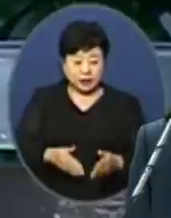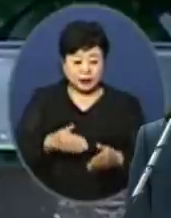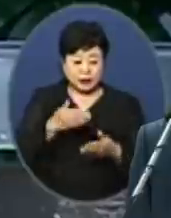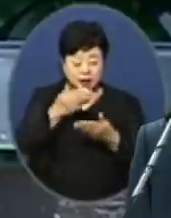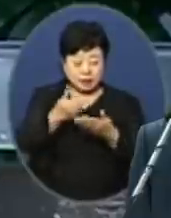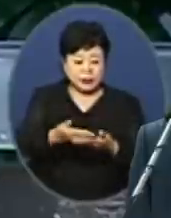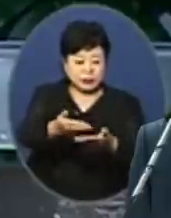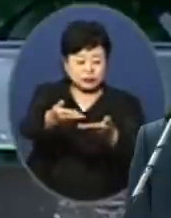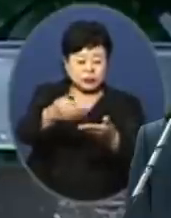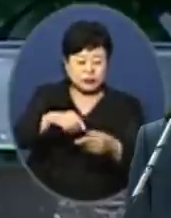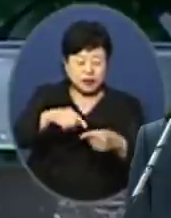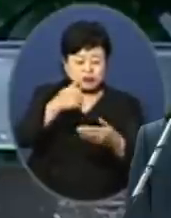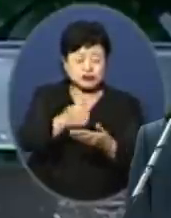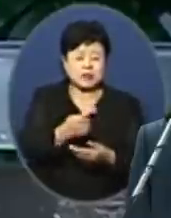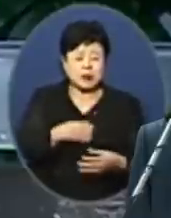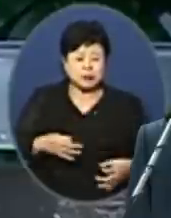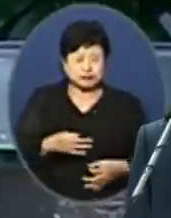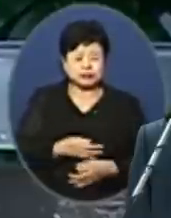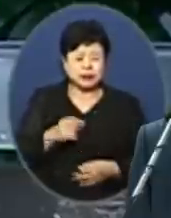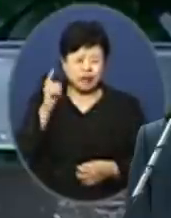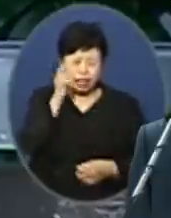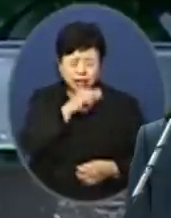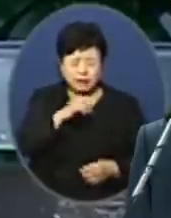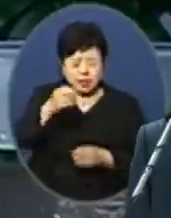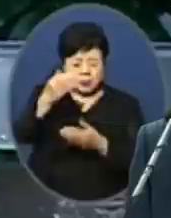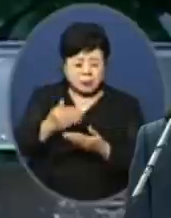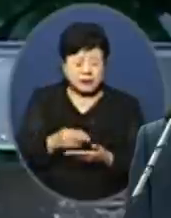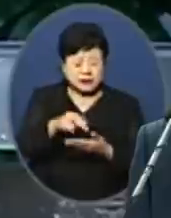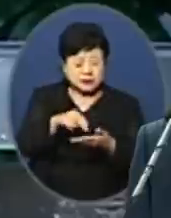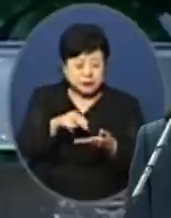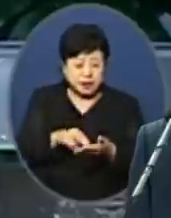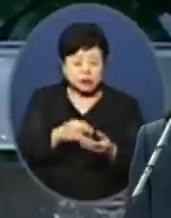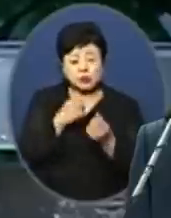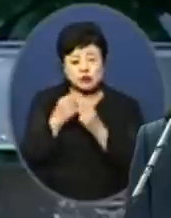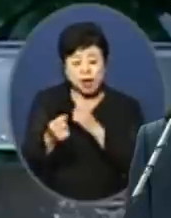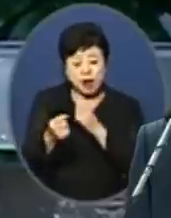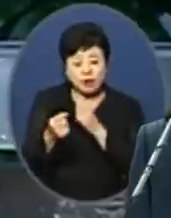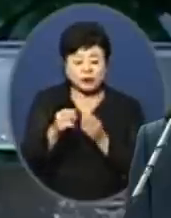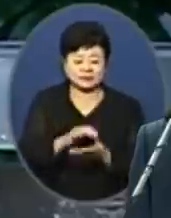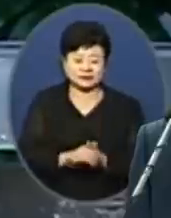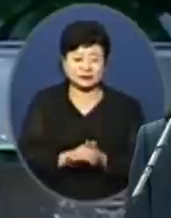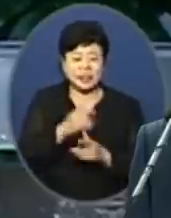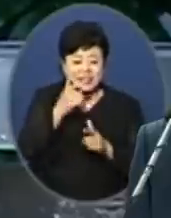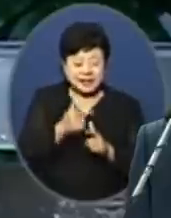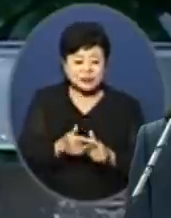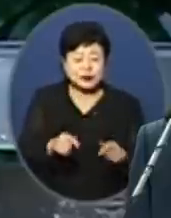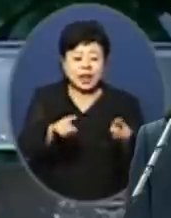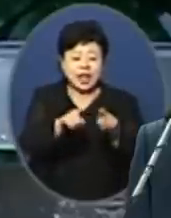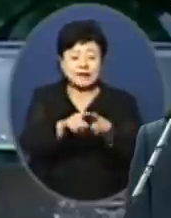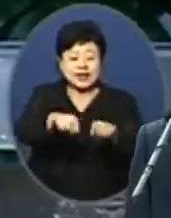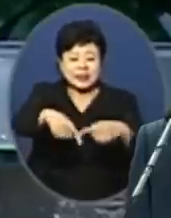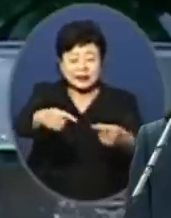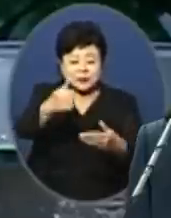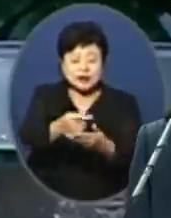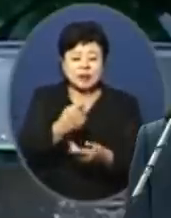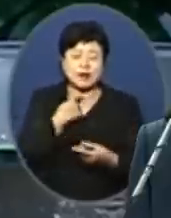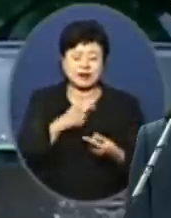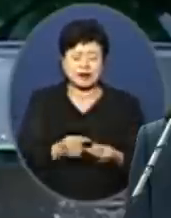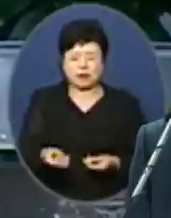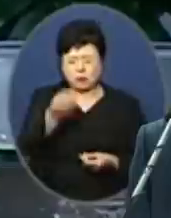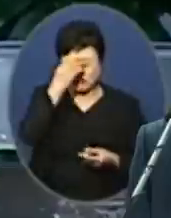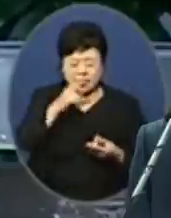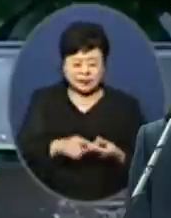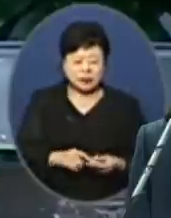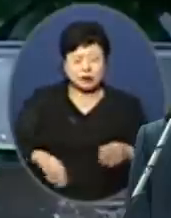받아주신다. 죄를 짓고 불의하고 추악하고 버림을 받아야 마땅한 자에도 불구하고 예수님과 같이 가면 죄 지은 그대로 못난